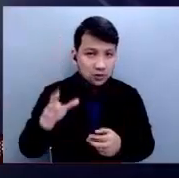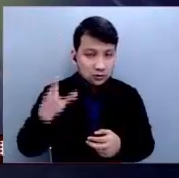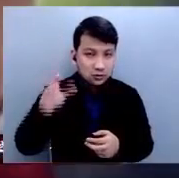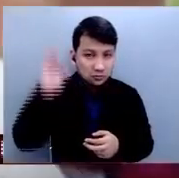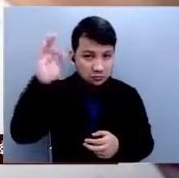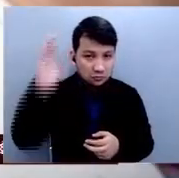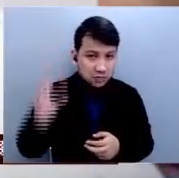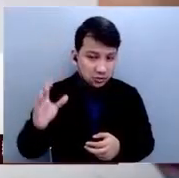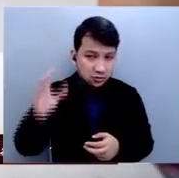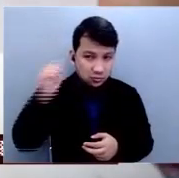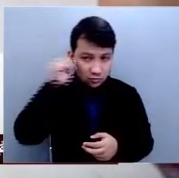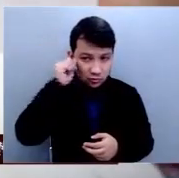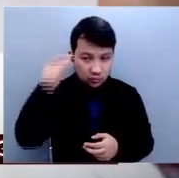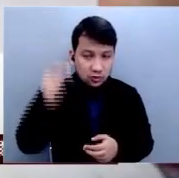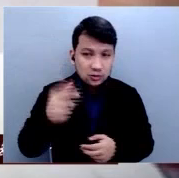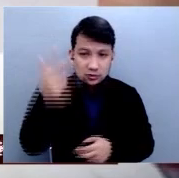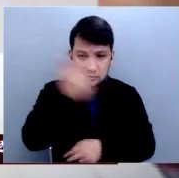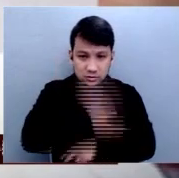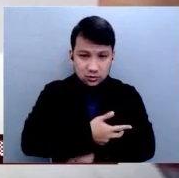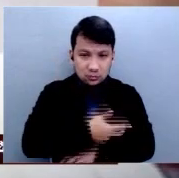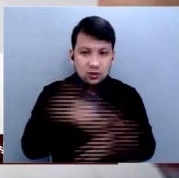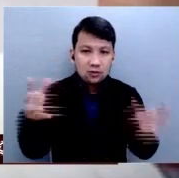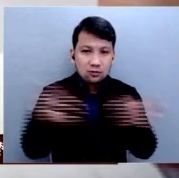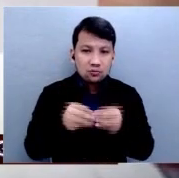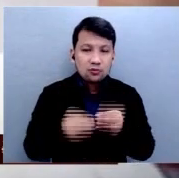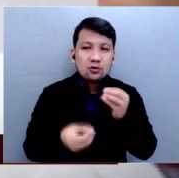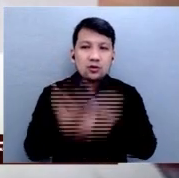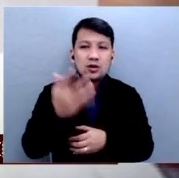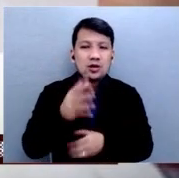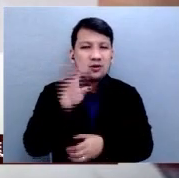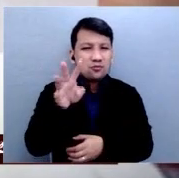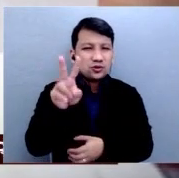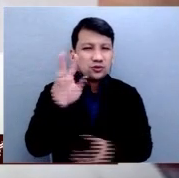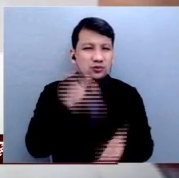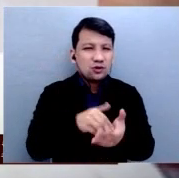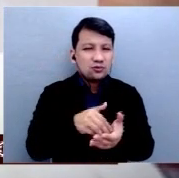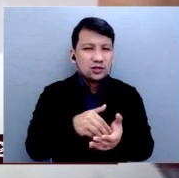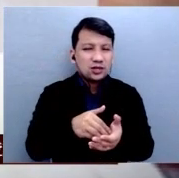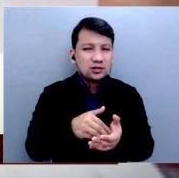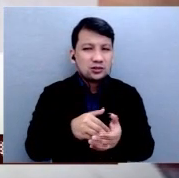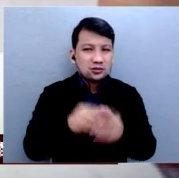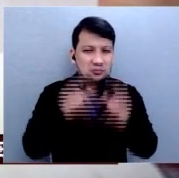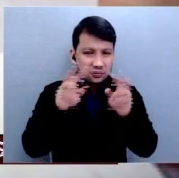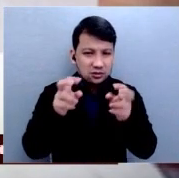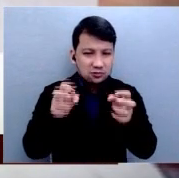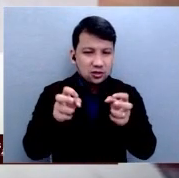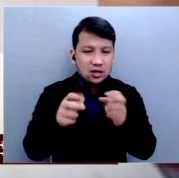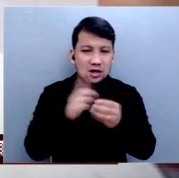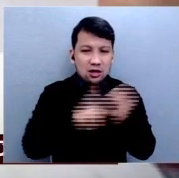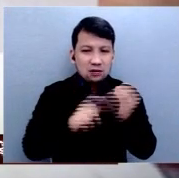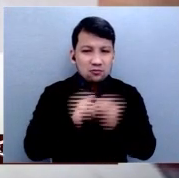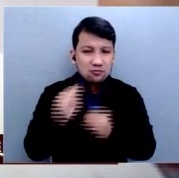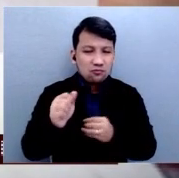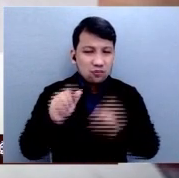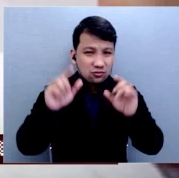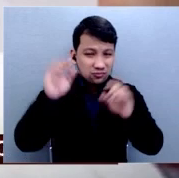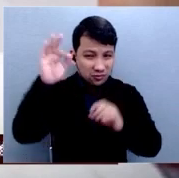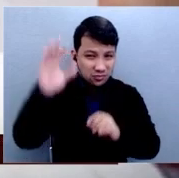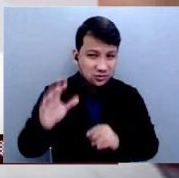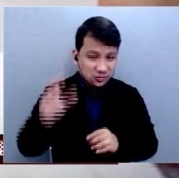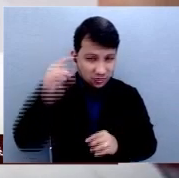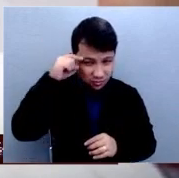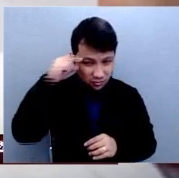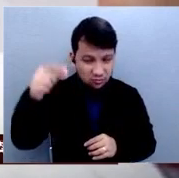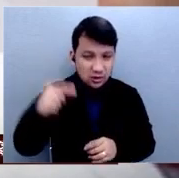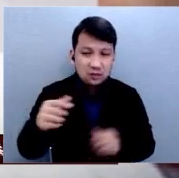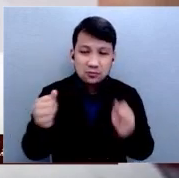Sa nakalipas sa 3 araw, nakakalap tayo ng mahigit 42,000 mentions online tungkol kay Pastor Apollo Quiboloy.